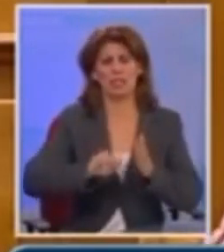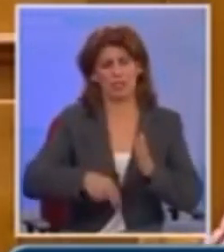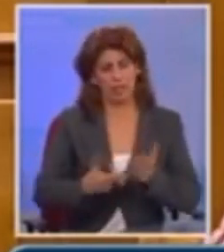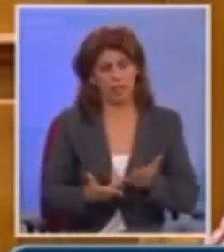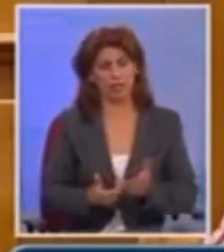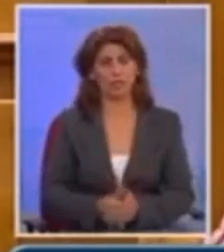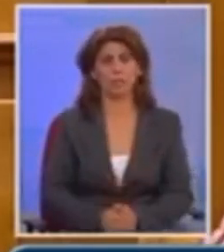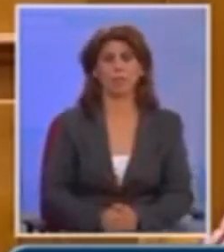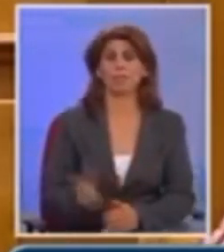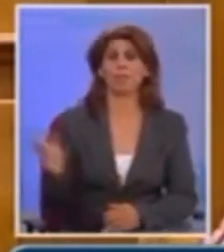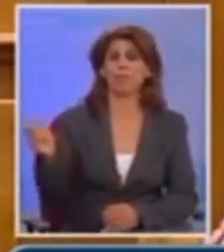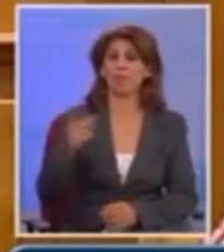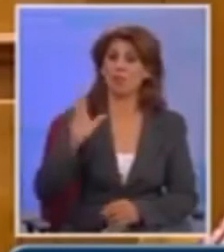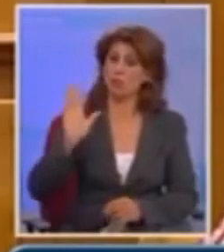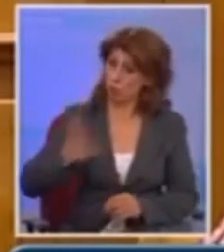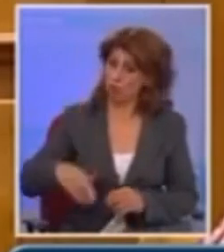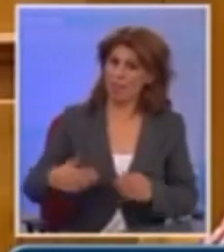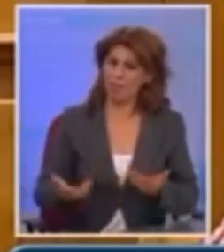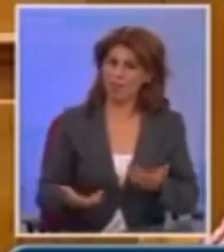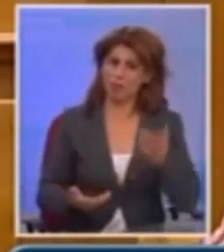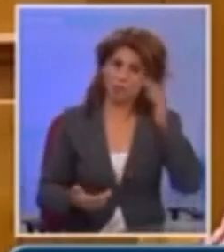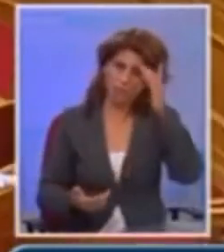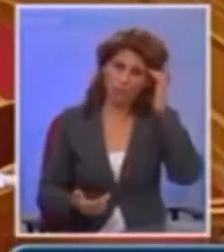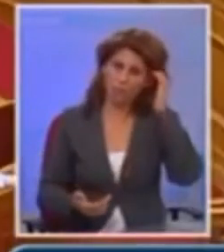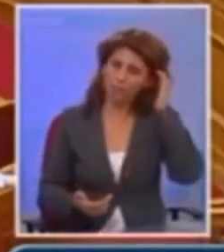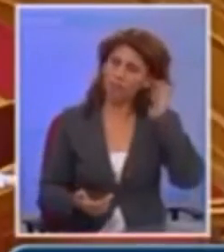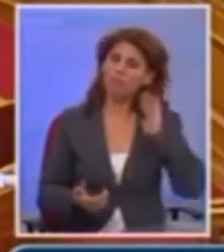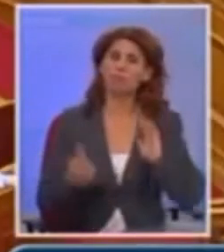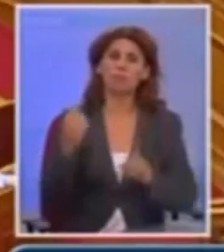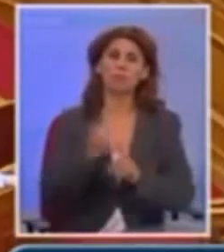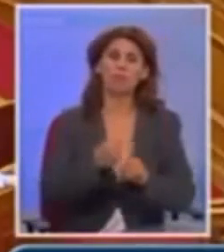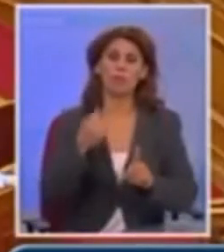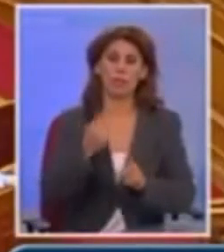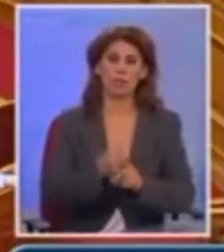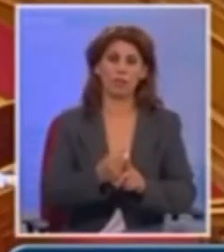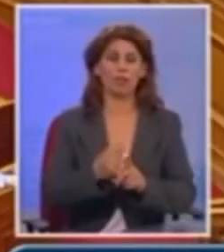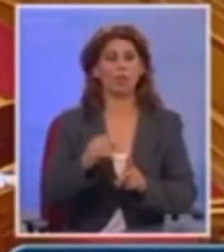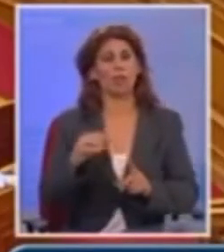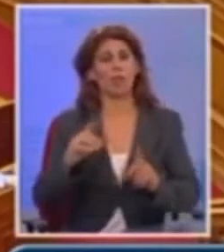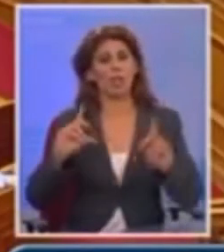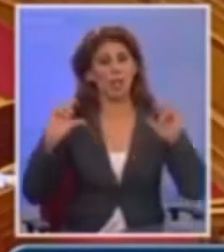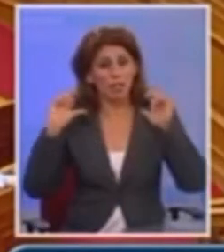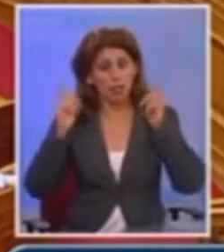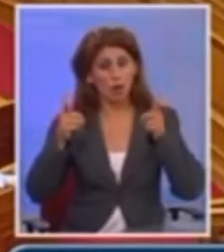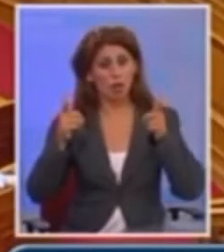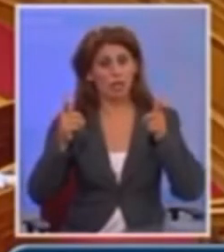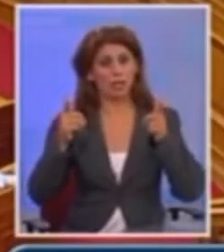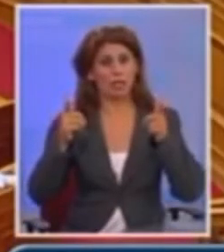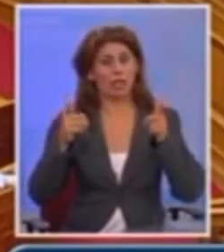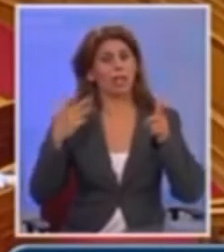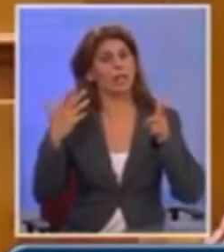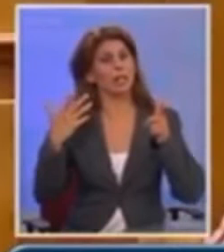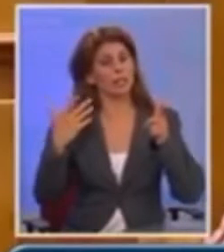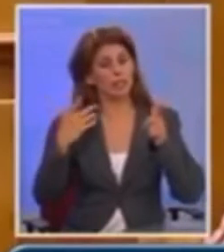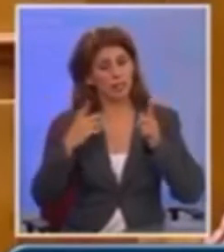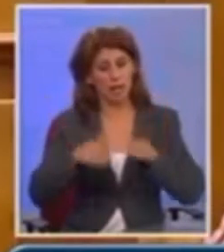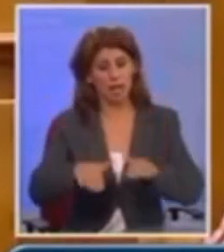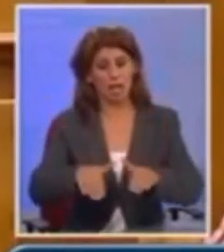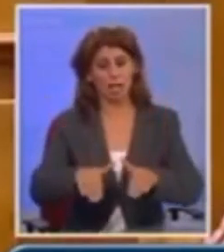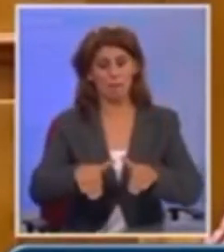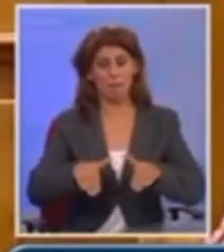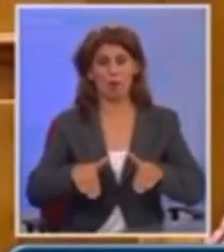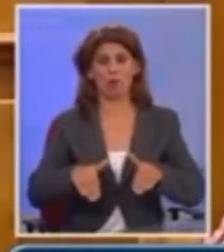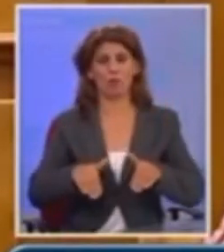εκείνοι, στο τέλος, που διεκδικούν η δημοκρατία να